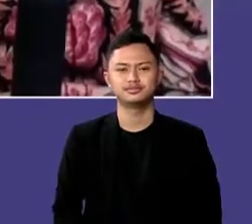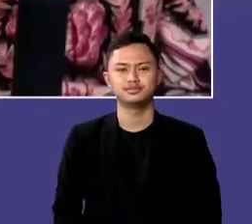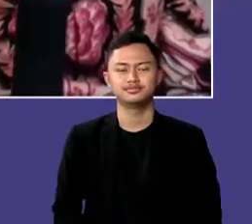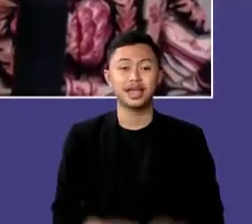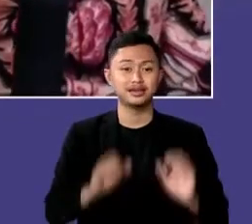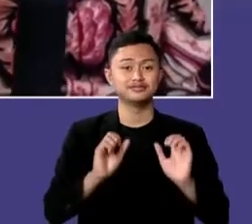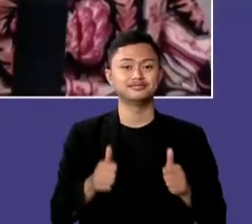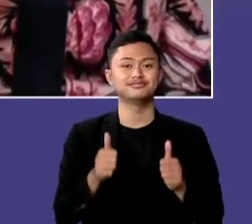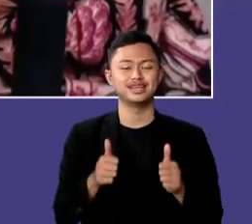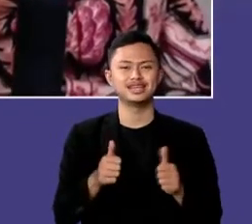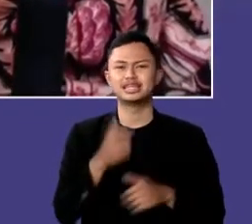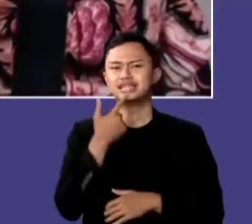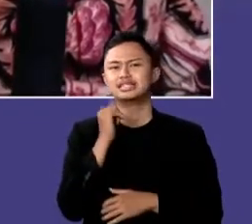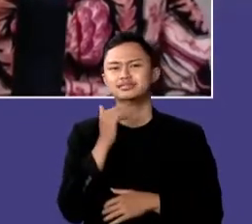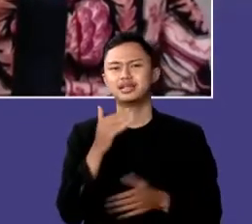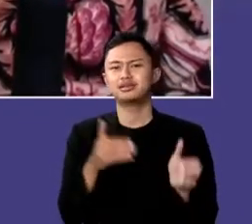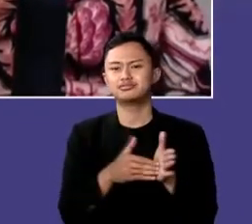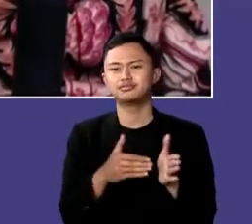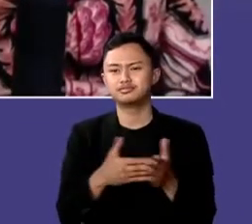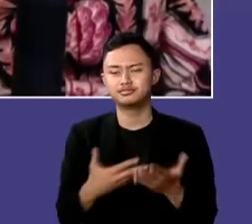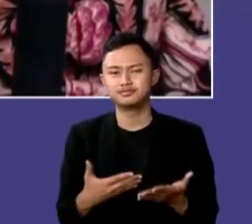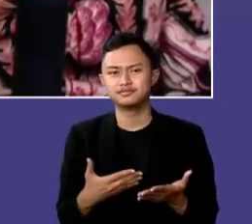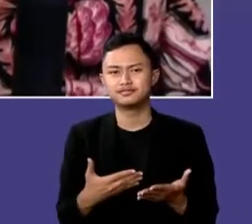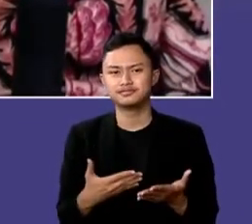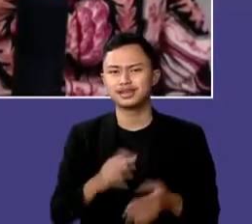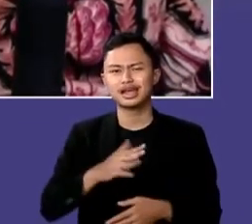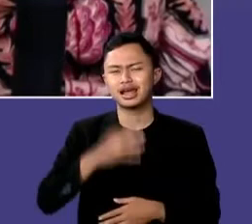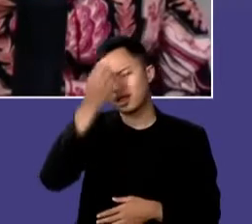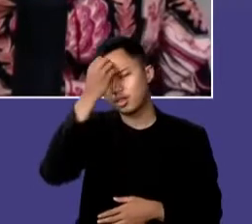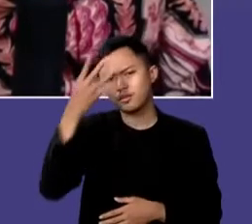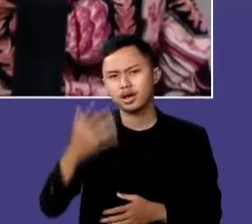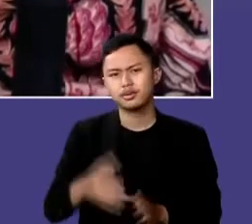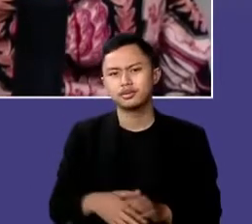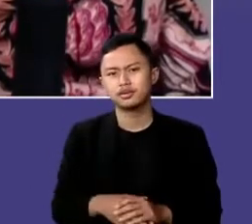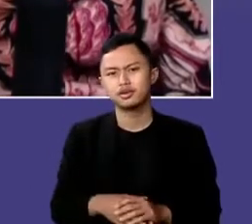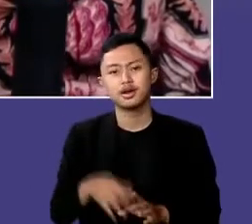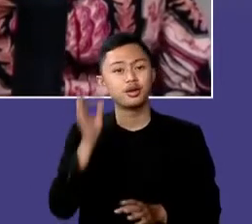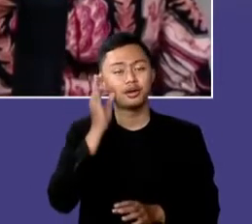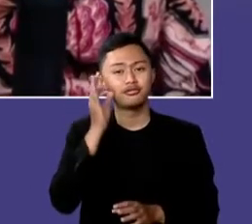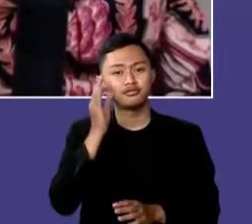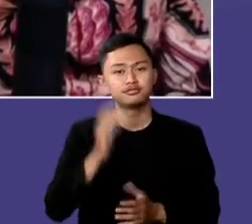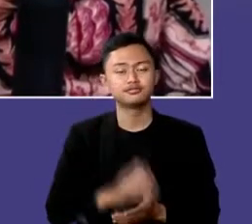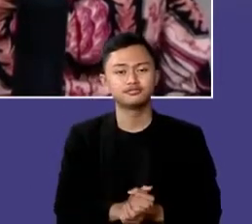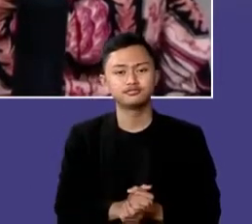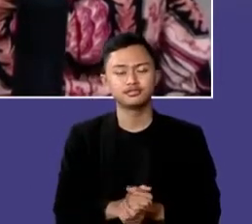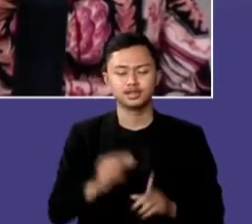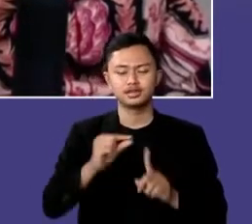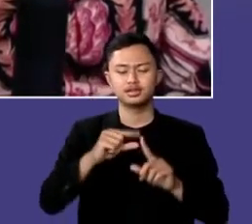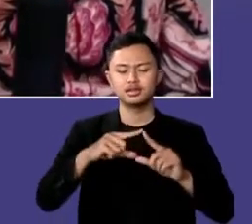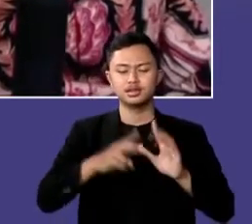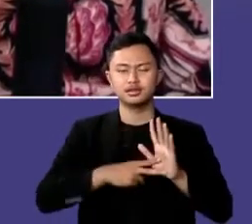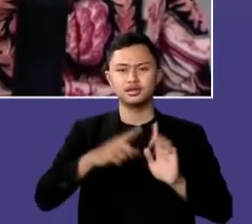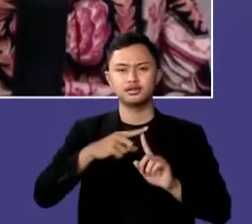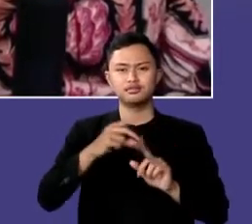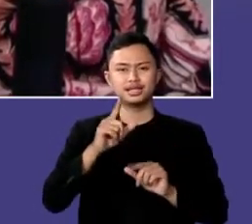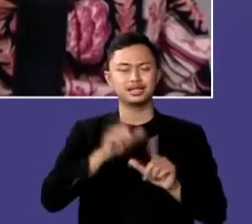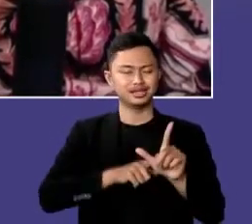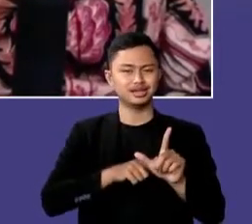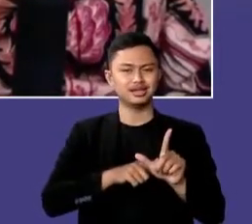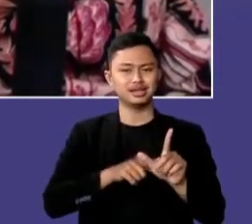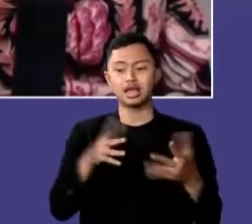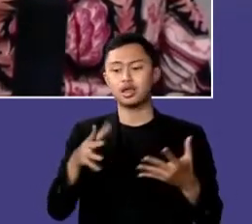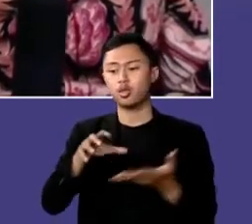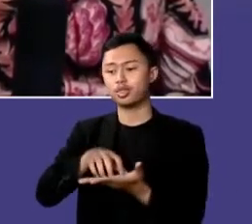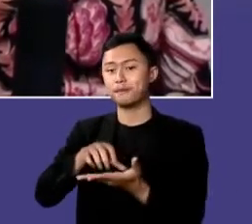bye Tampaknya ada gangguan teknis yang kerupuk ditolong Oh ya monavie monavie di